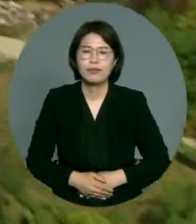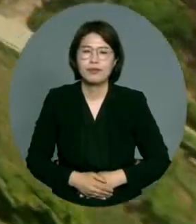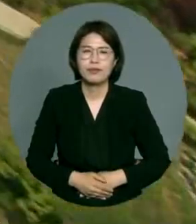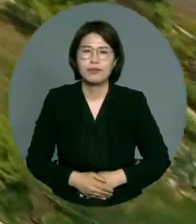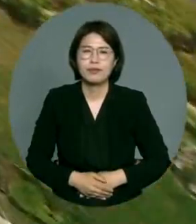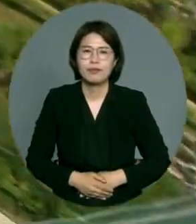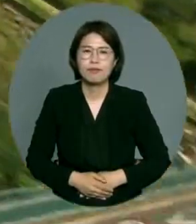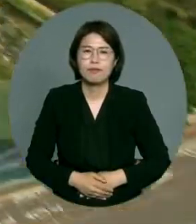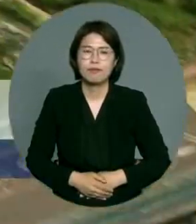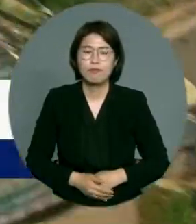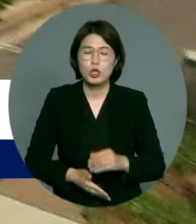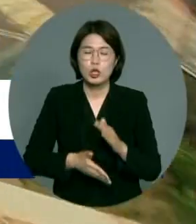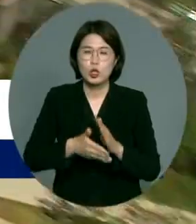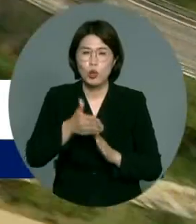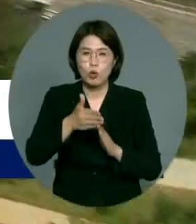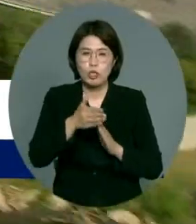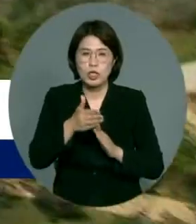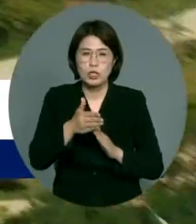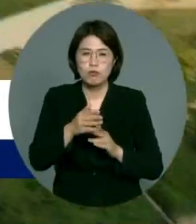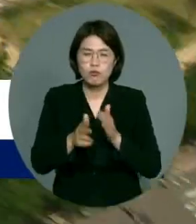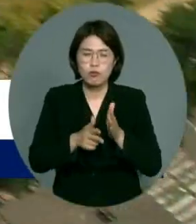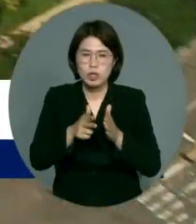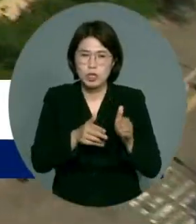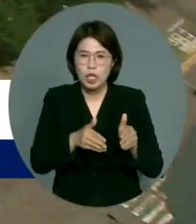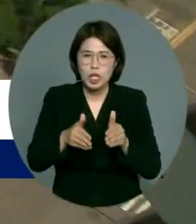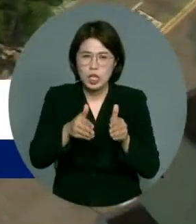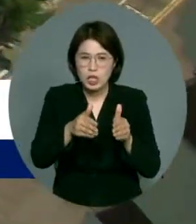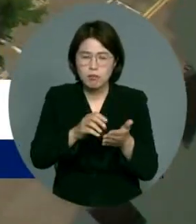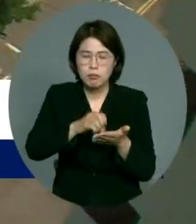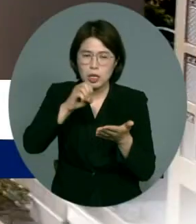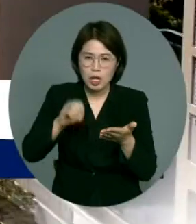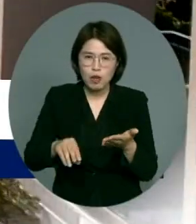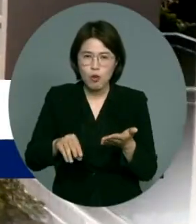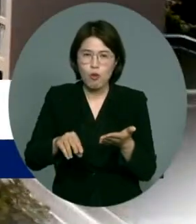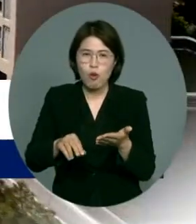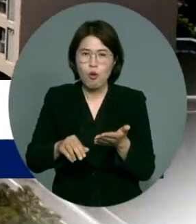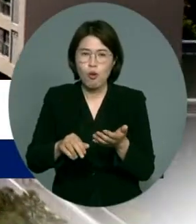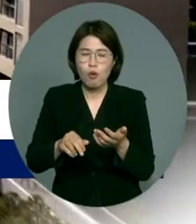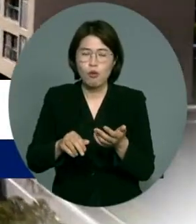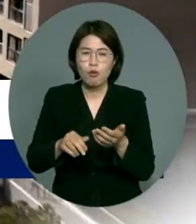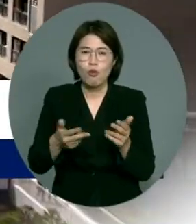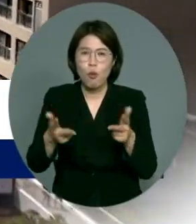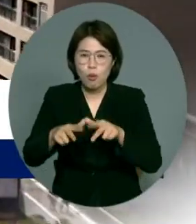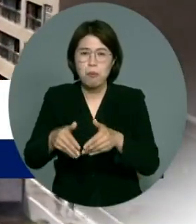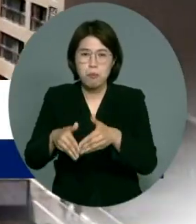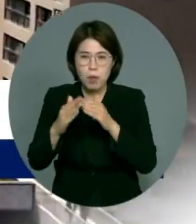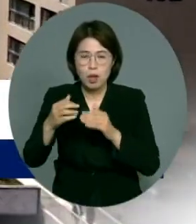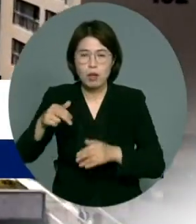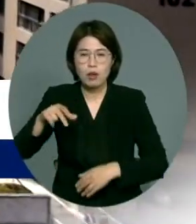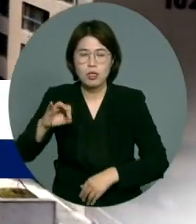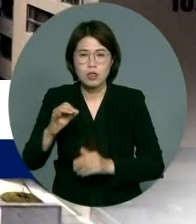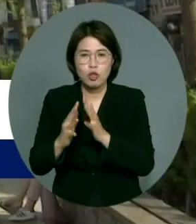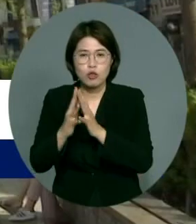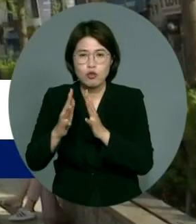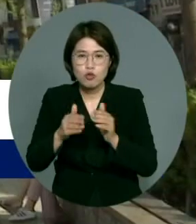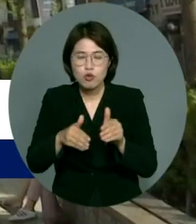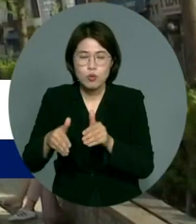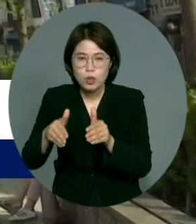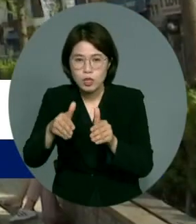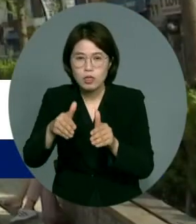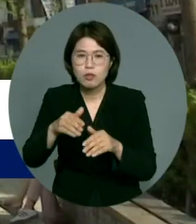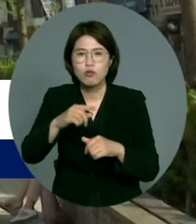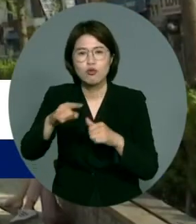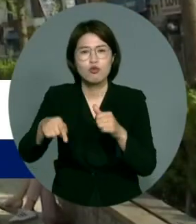버려진 도심 철길을 뜯어내고 그 위에 공원을 조성한 서울 경의선 숲길 주변 골목 상권과 어우러진